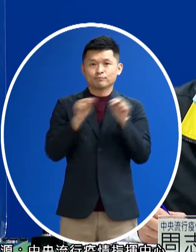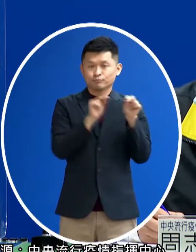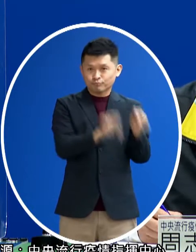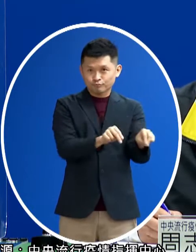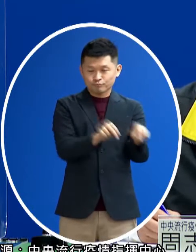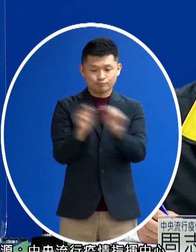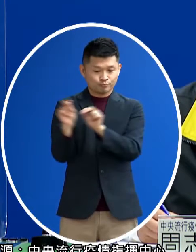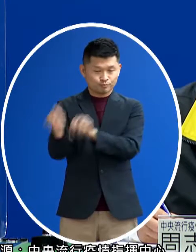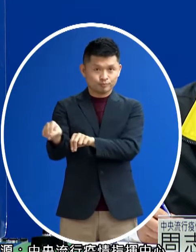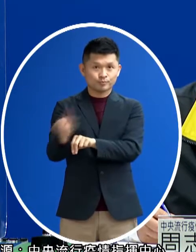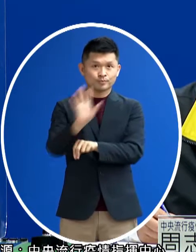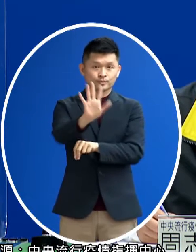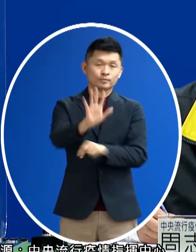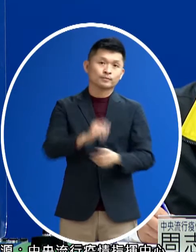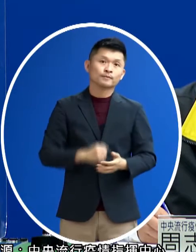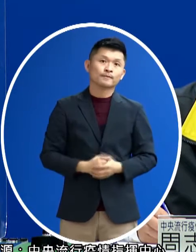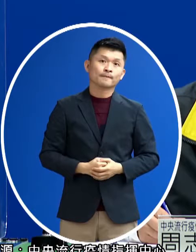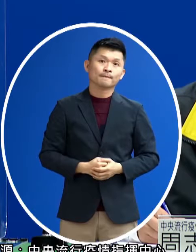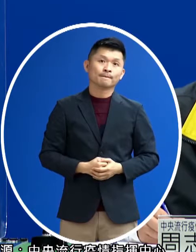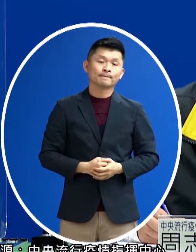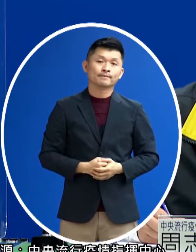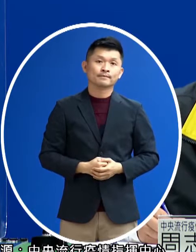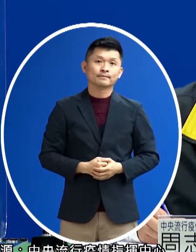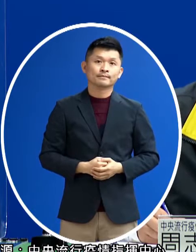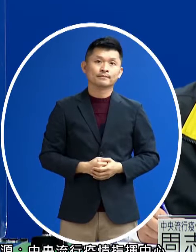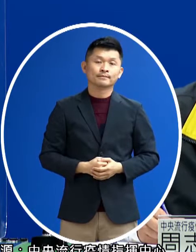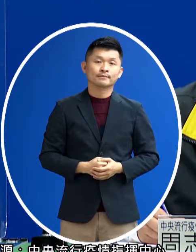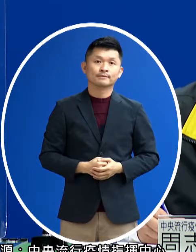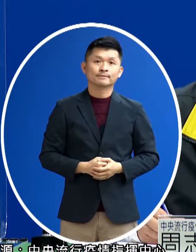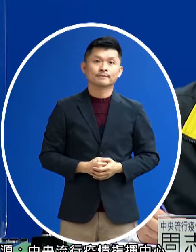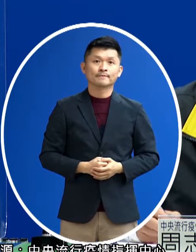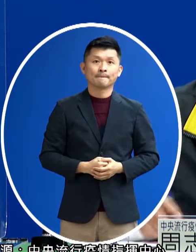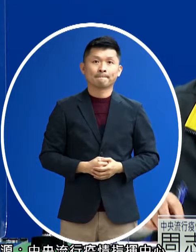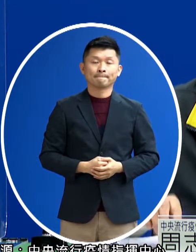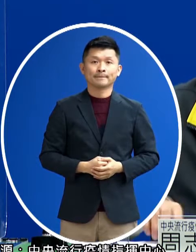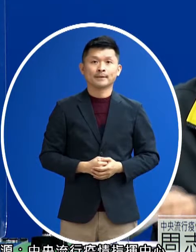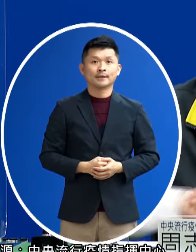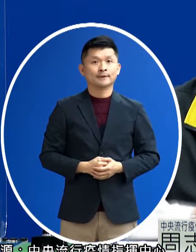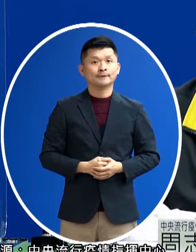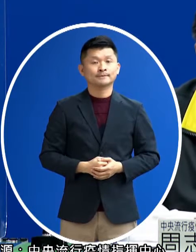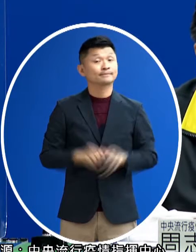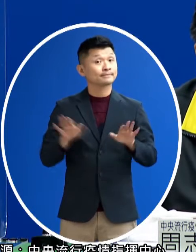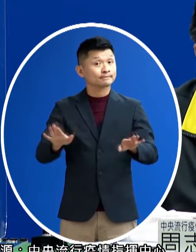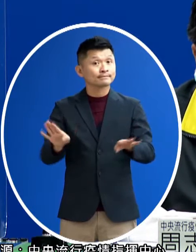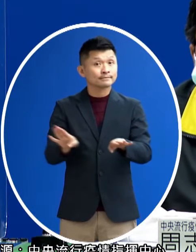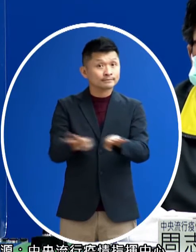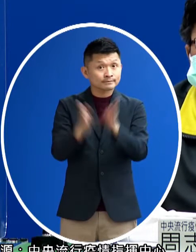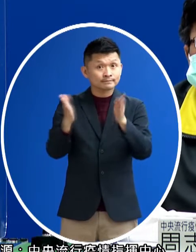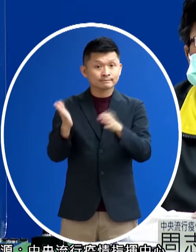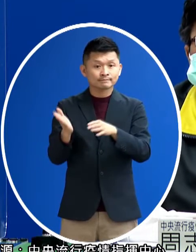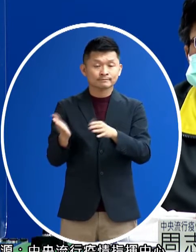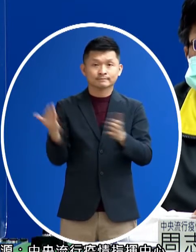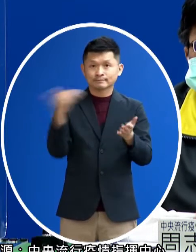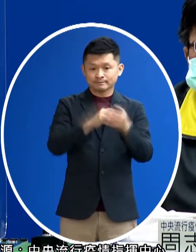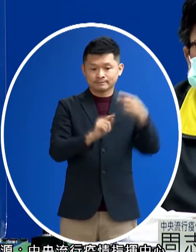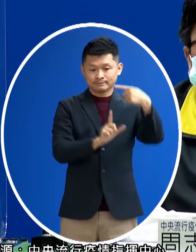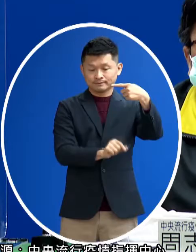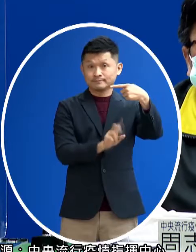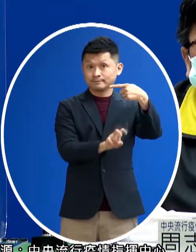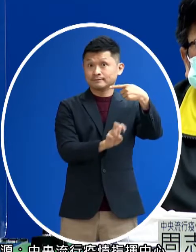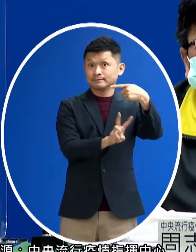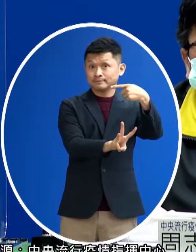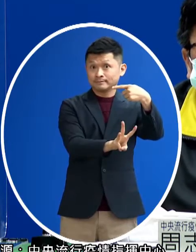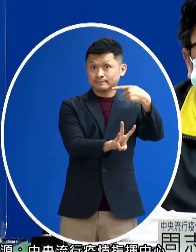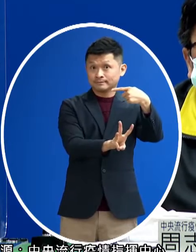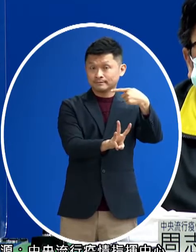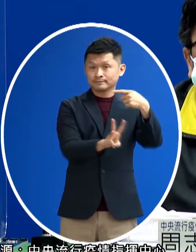部签订合约，直到1月23号期间禁止承载一般旅客，也会在车上贴上标签标示，若司